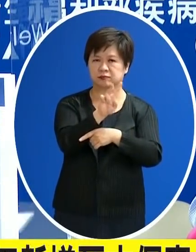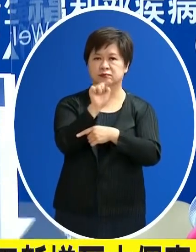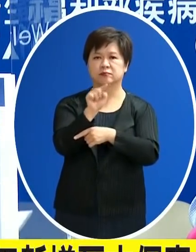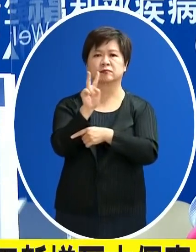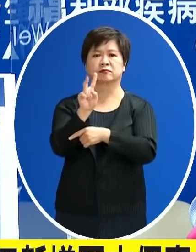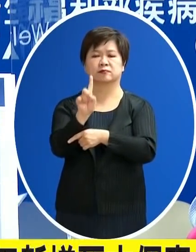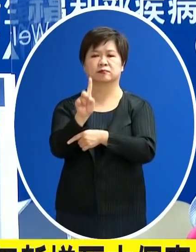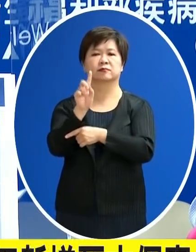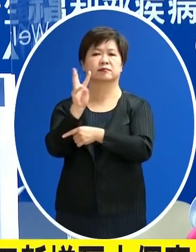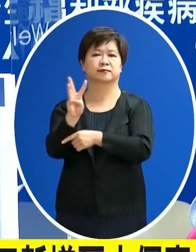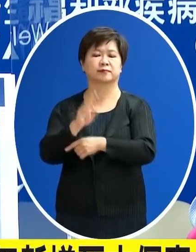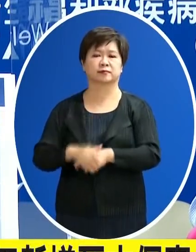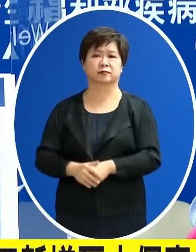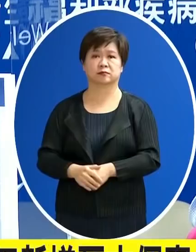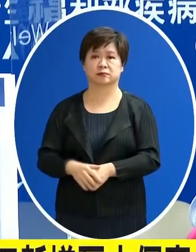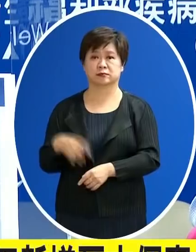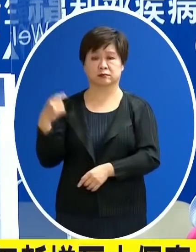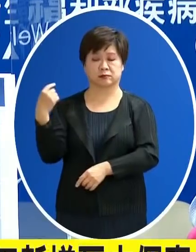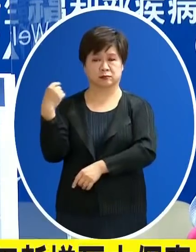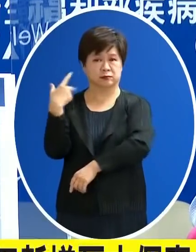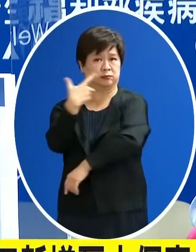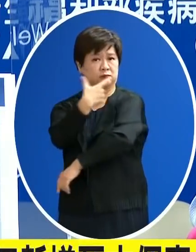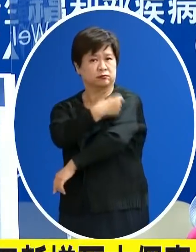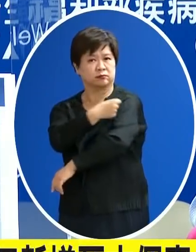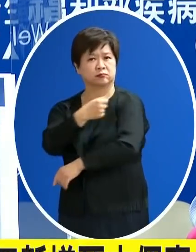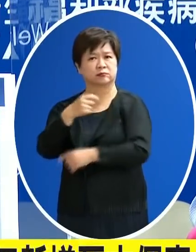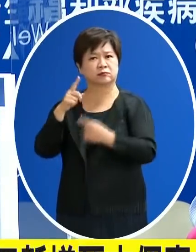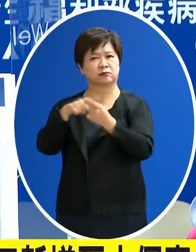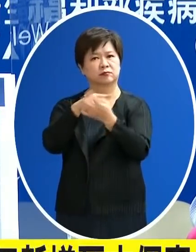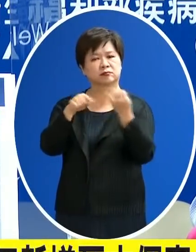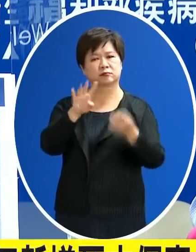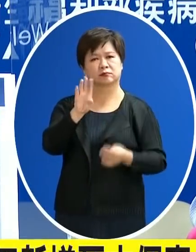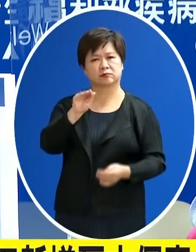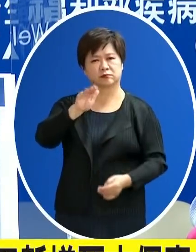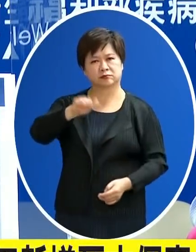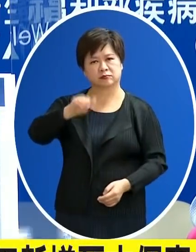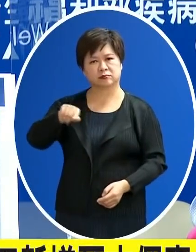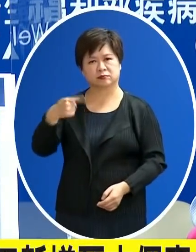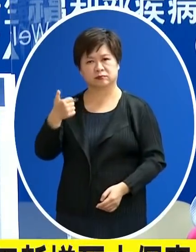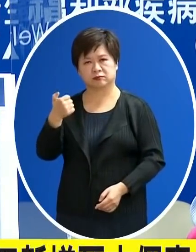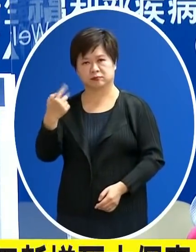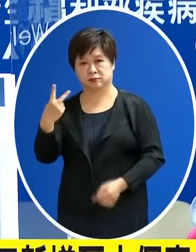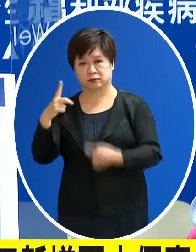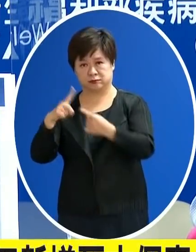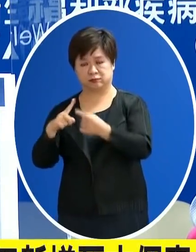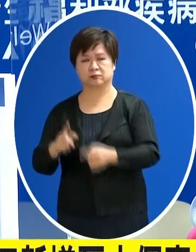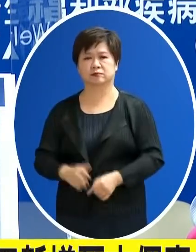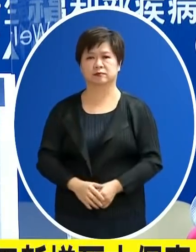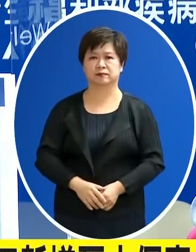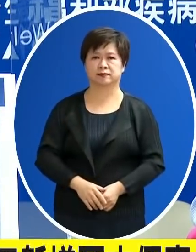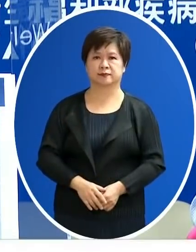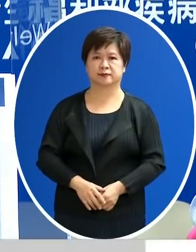42.13%，啊，那昨天大概只有打了49,152人次，啊，